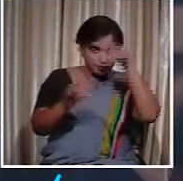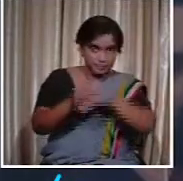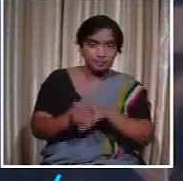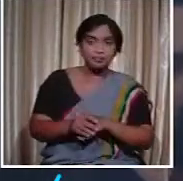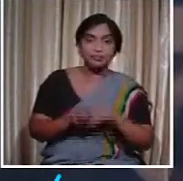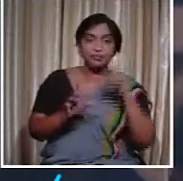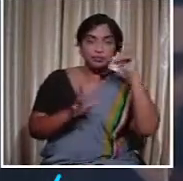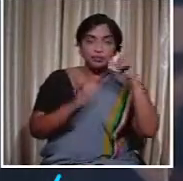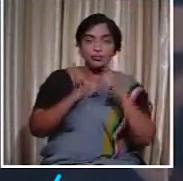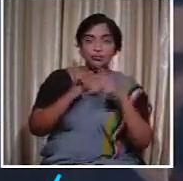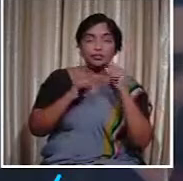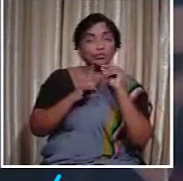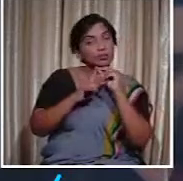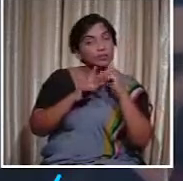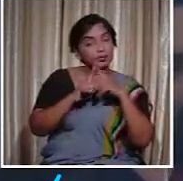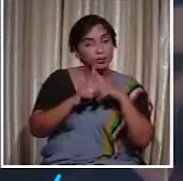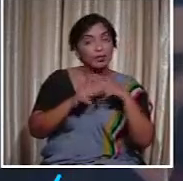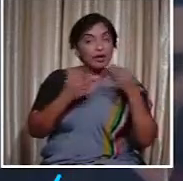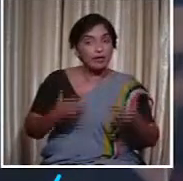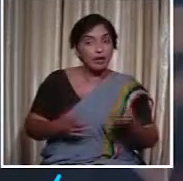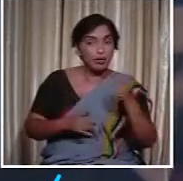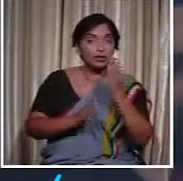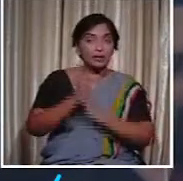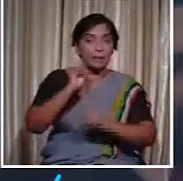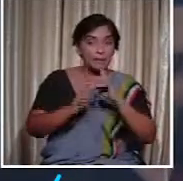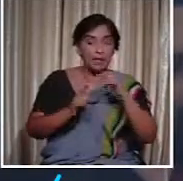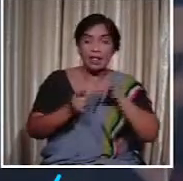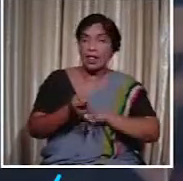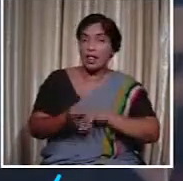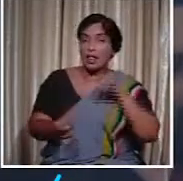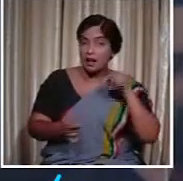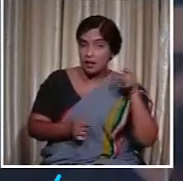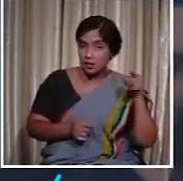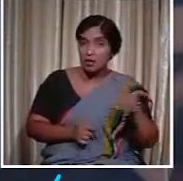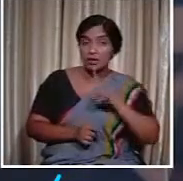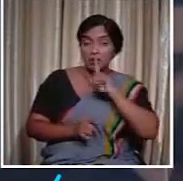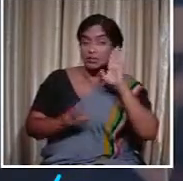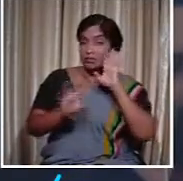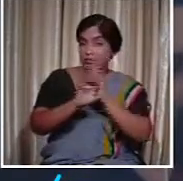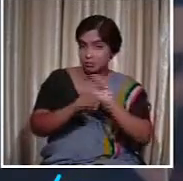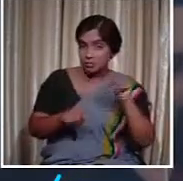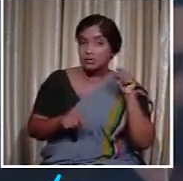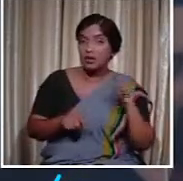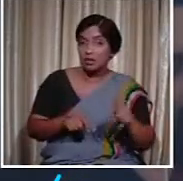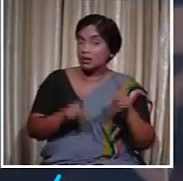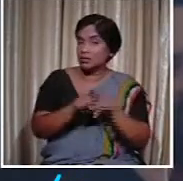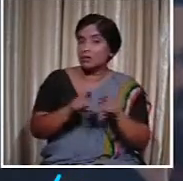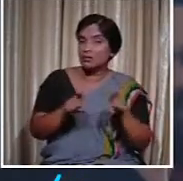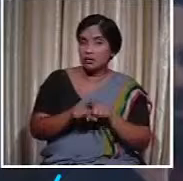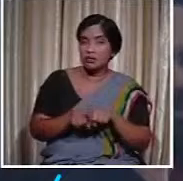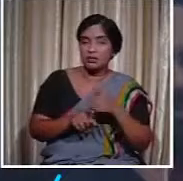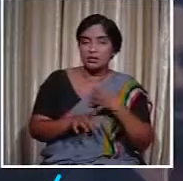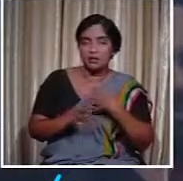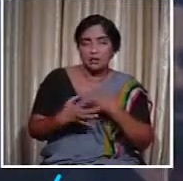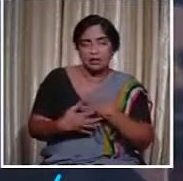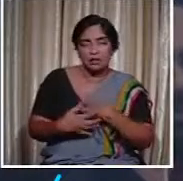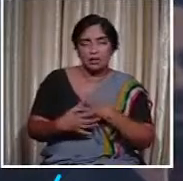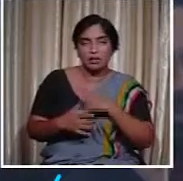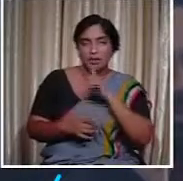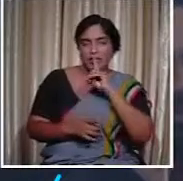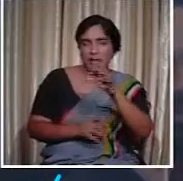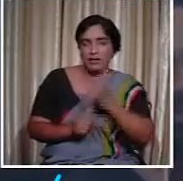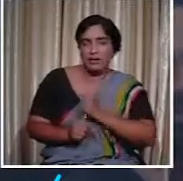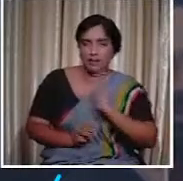කෝප් කමිටුවට ආපු වර්තමාන මුදල් අමාත්‍යාංශයේ ලේකම්වරයා කරපු ප්‍රකාශ අනුව සංවේදී දේවල් අපි කියන්න කැමති